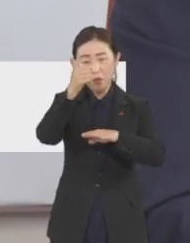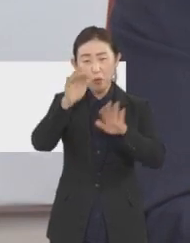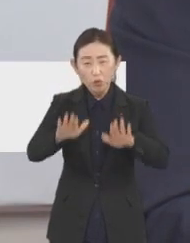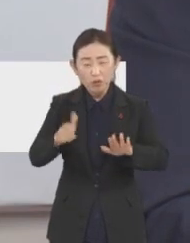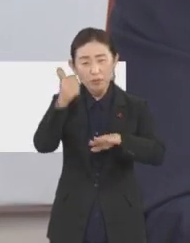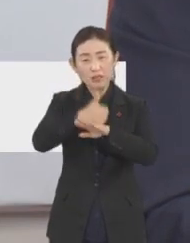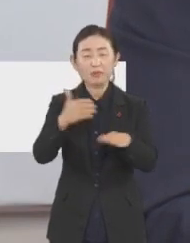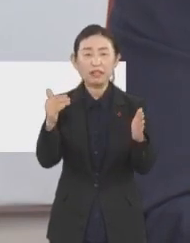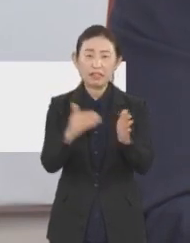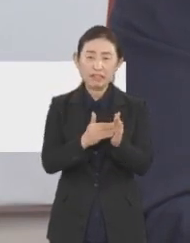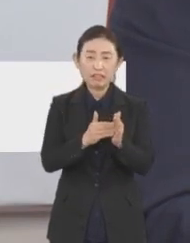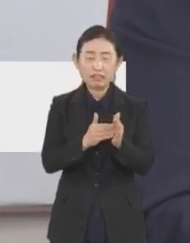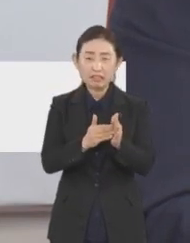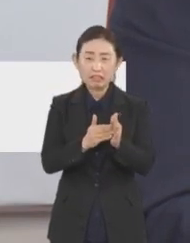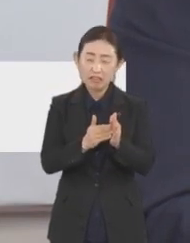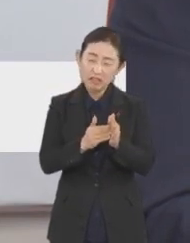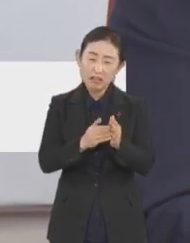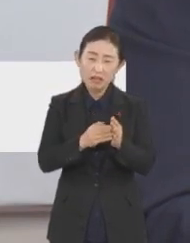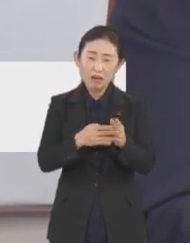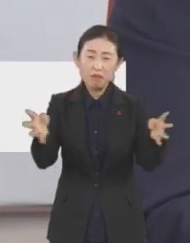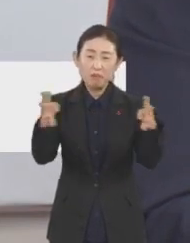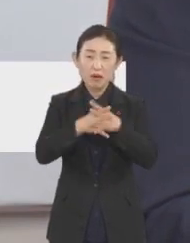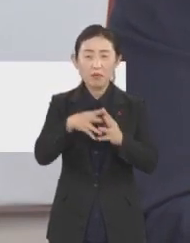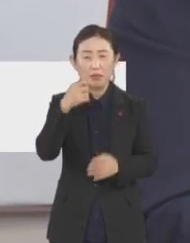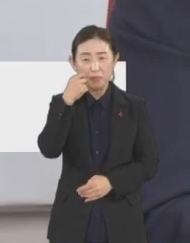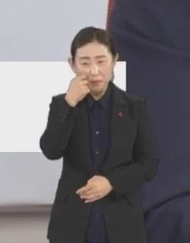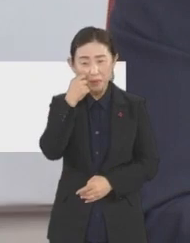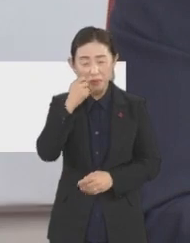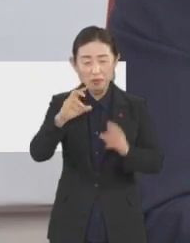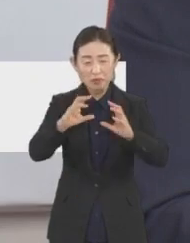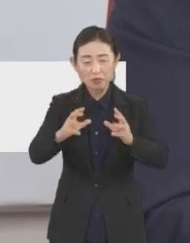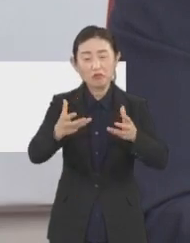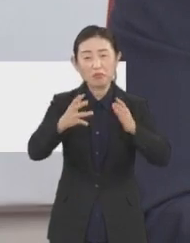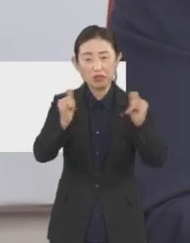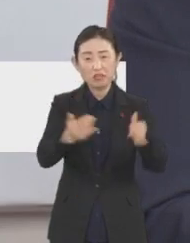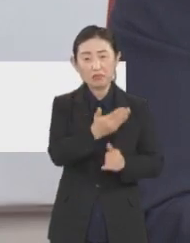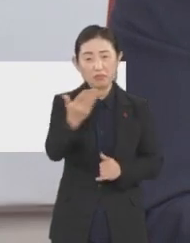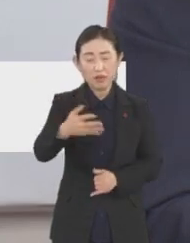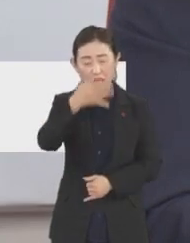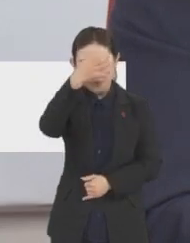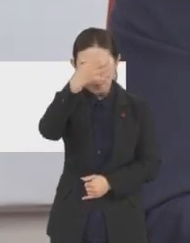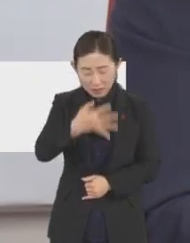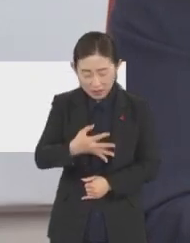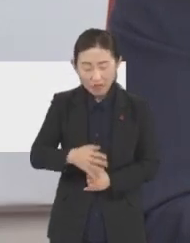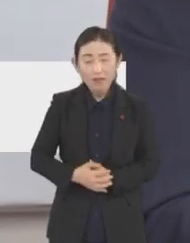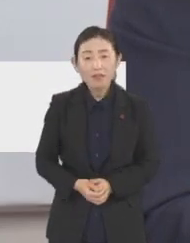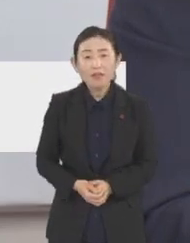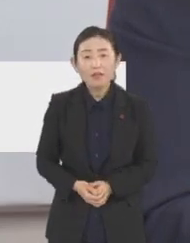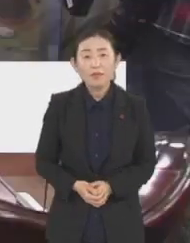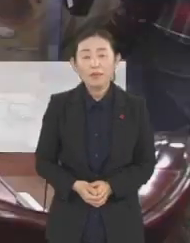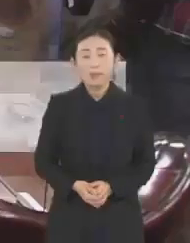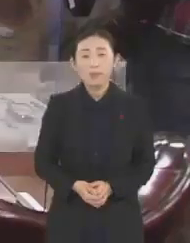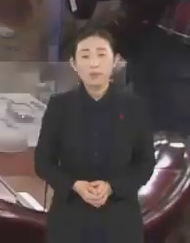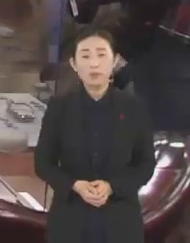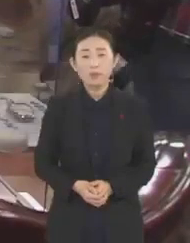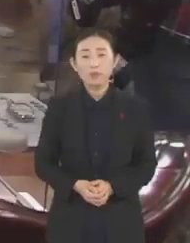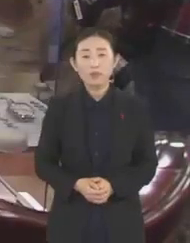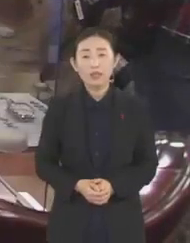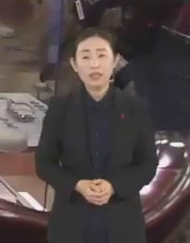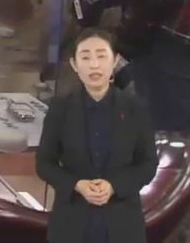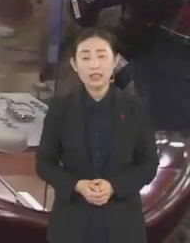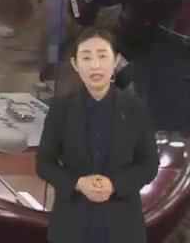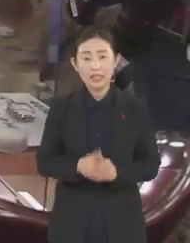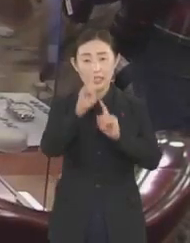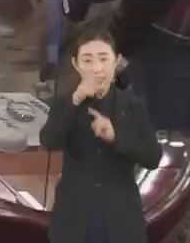마지막까지도 통과시키지 못한 점에 대해서 국민들에게 정말 죄송하다는 말씀을 드리고,